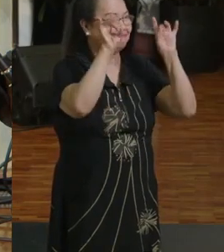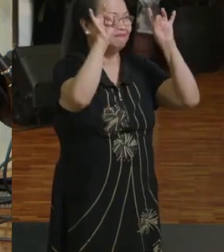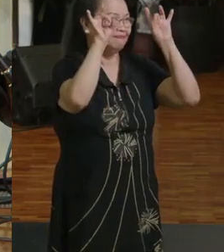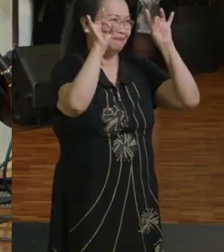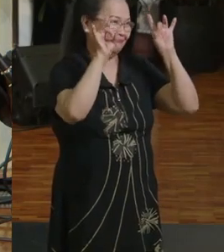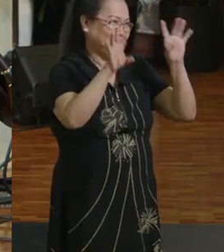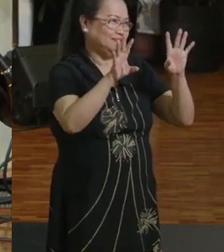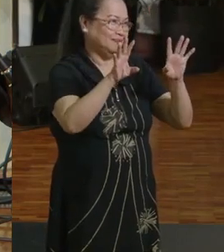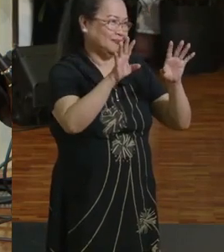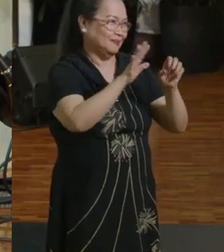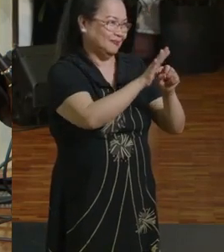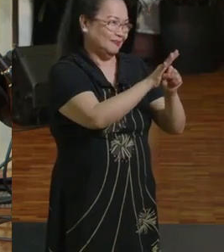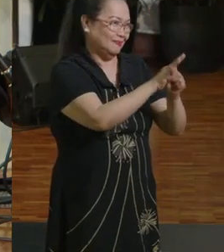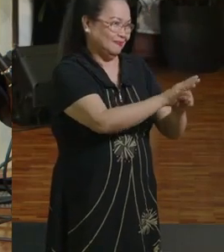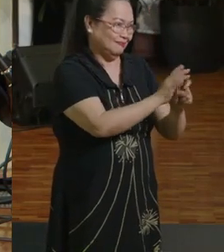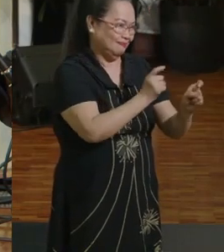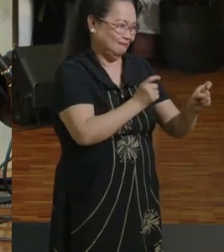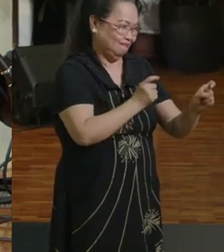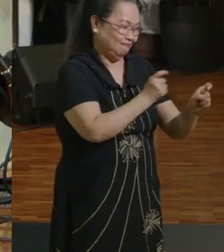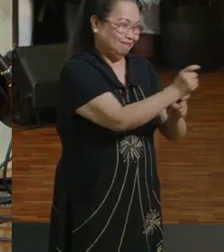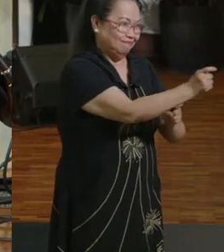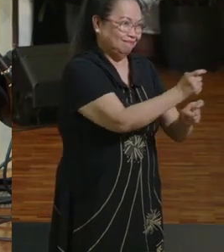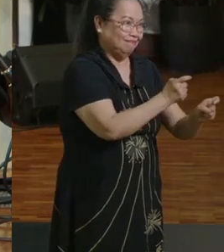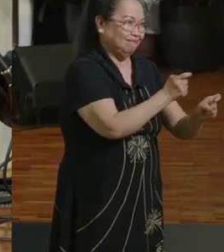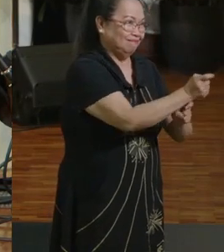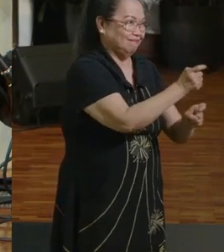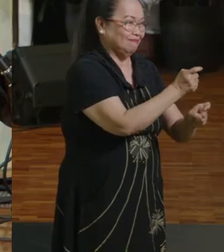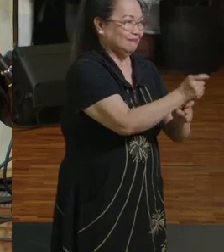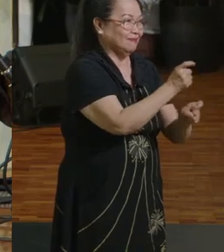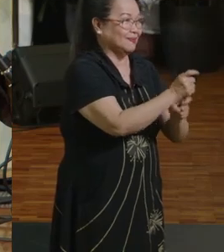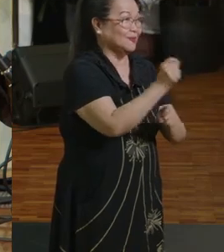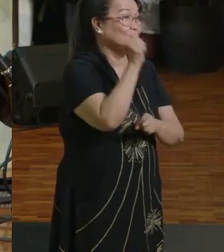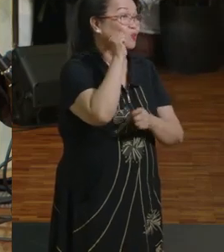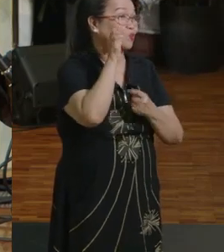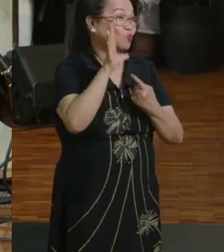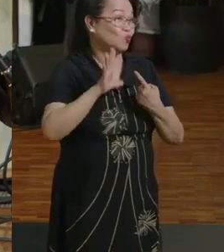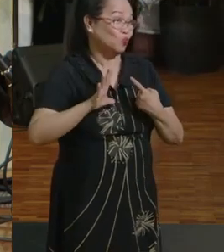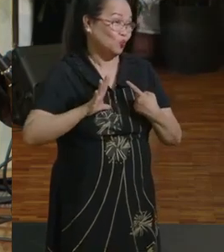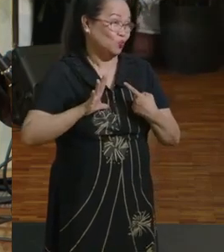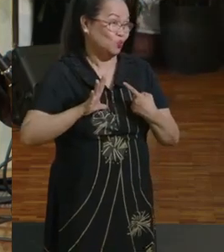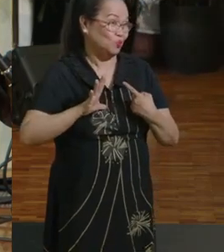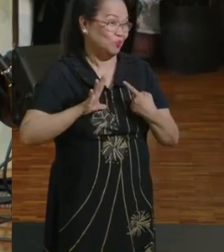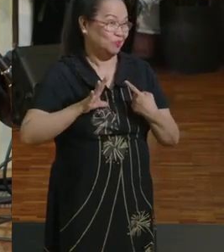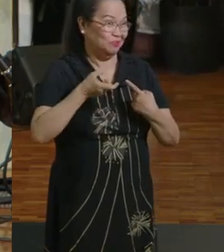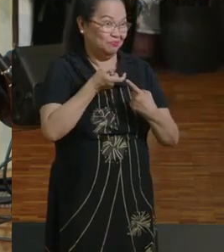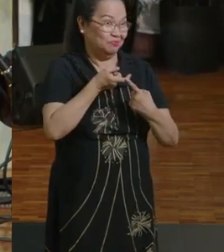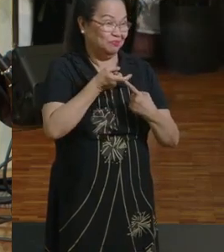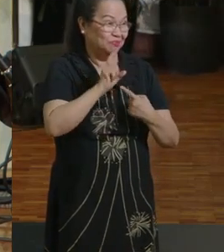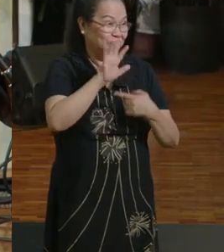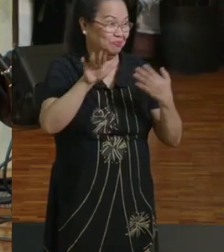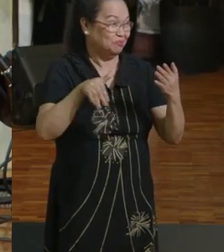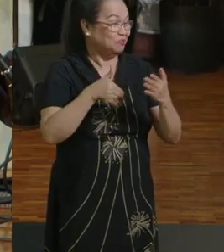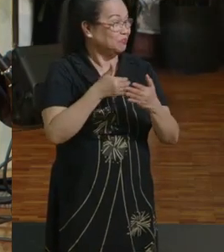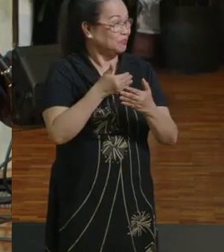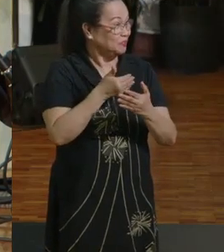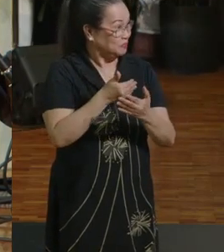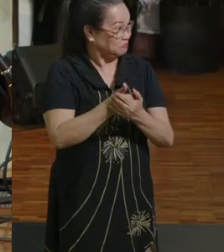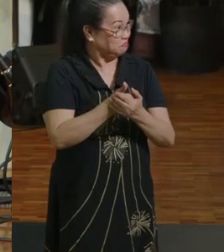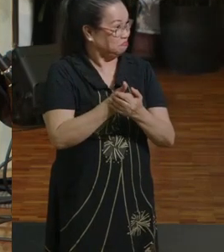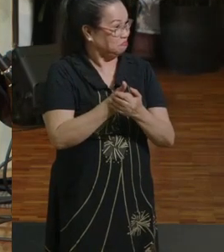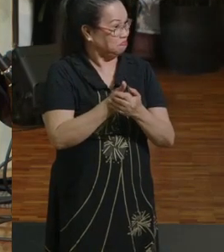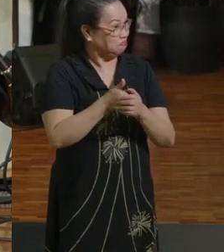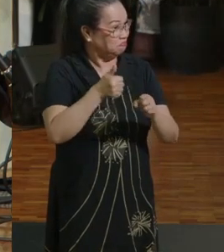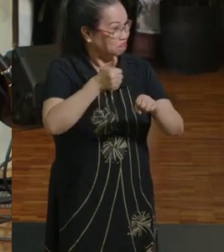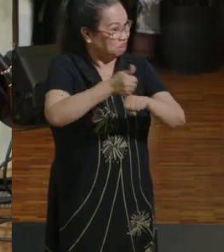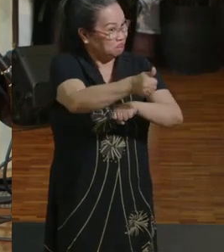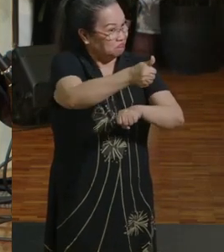ang pang-aapi na dinanas ng mga babae sa kamay ng mga